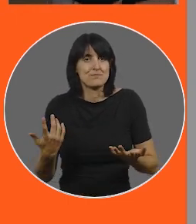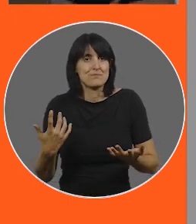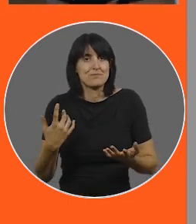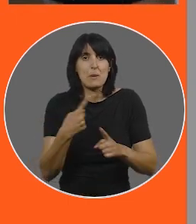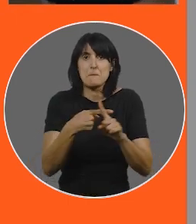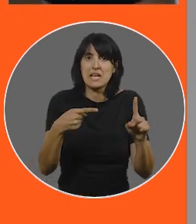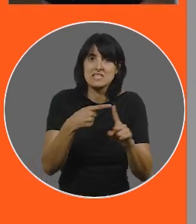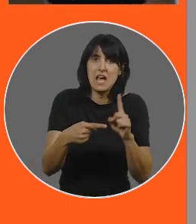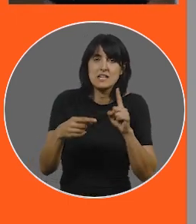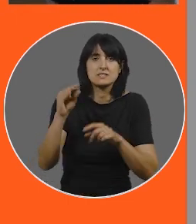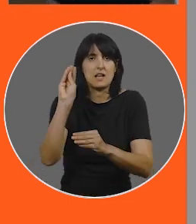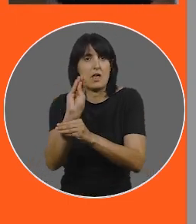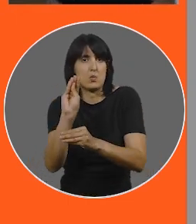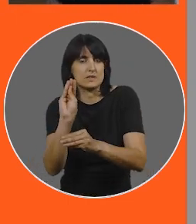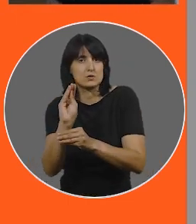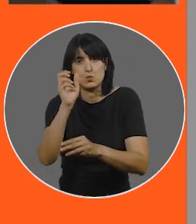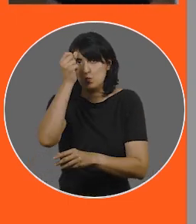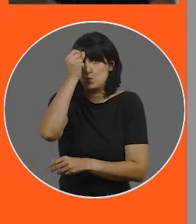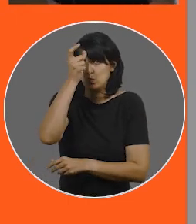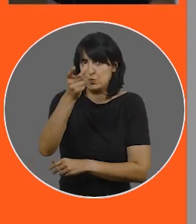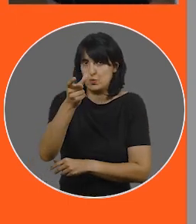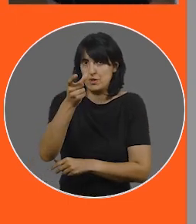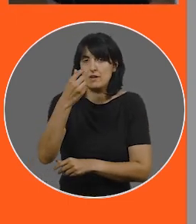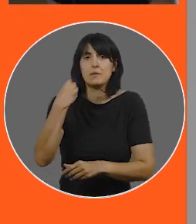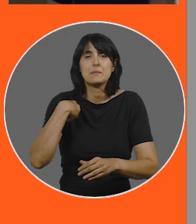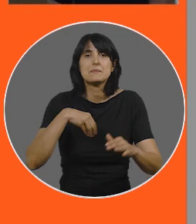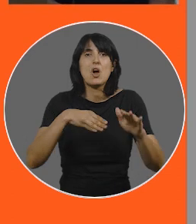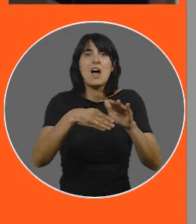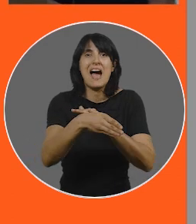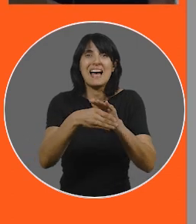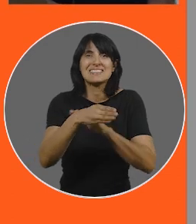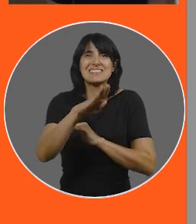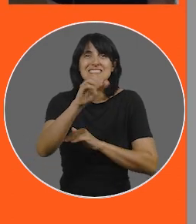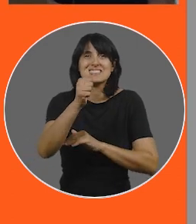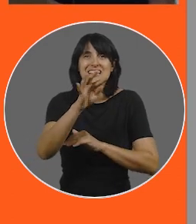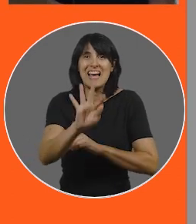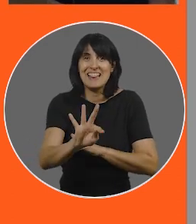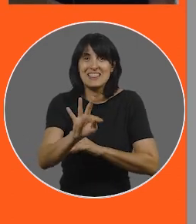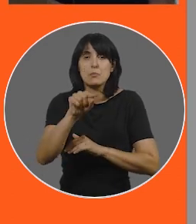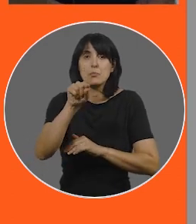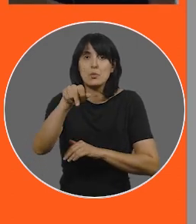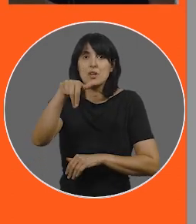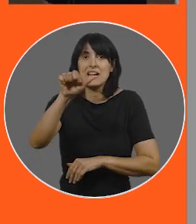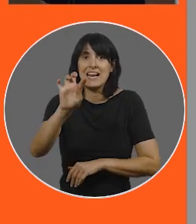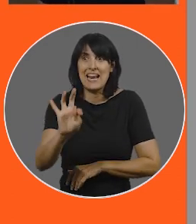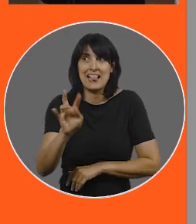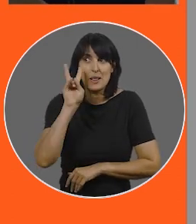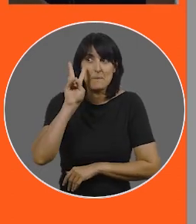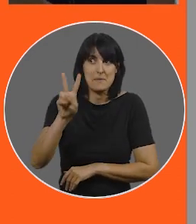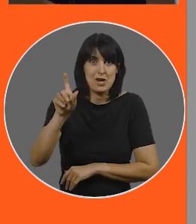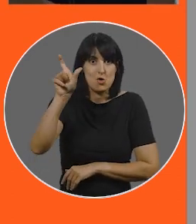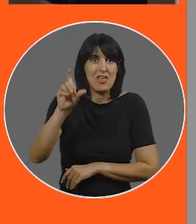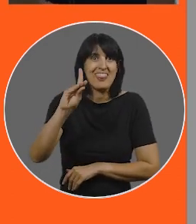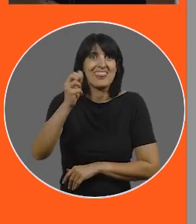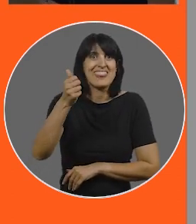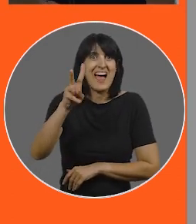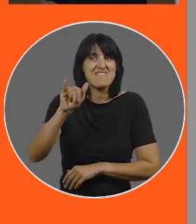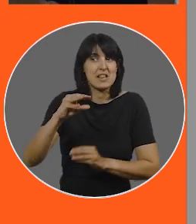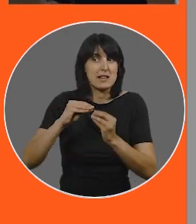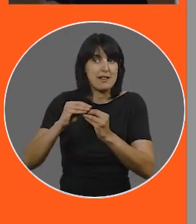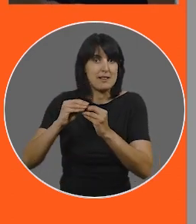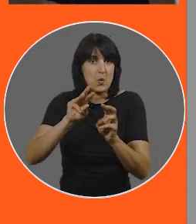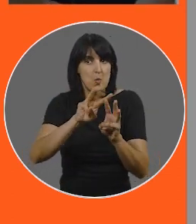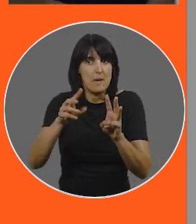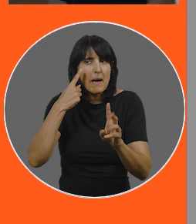mitjans, educació i cultura, que trobareu en una web que és accesscat.net, que ara aviat la tindrem, miro en David perquè ens l'està fent i l'estic